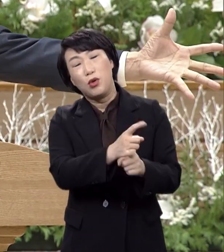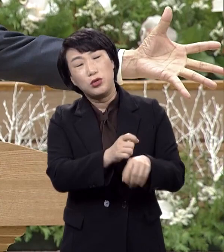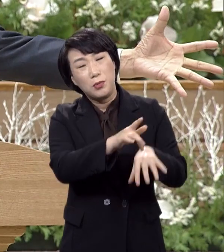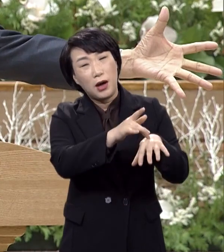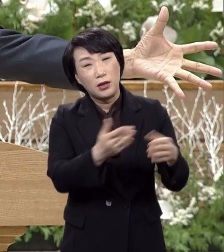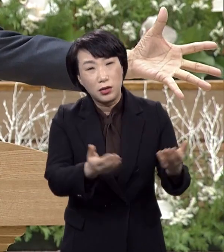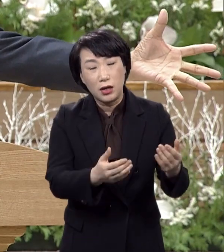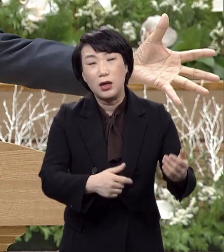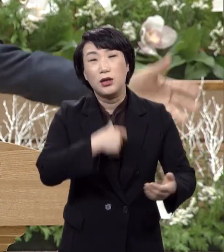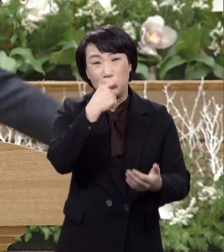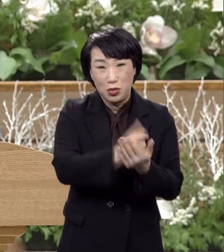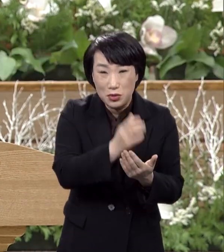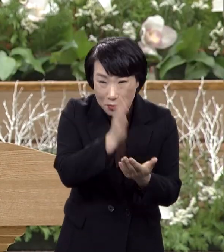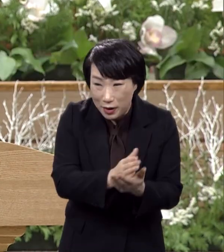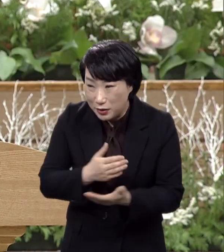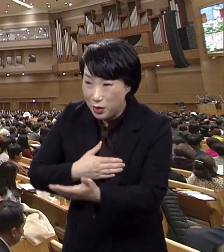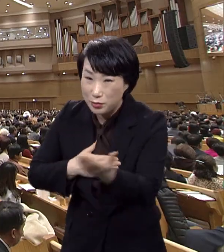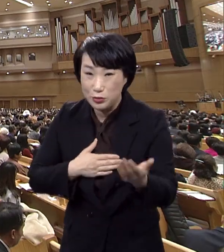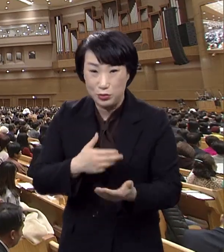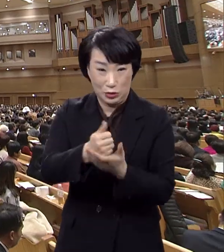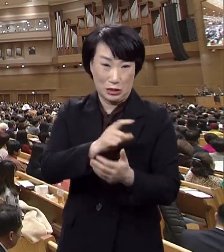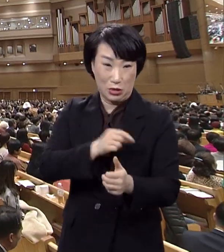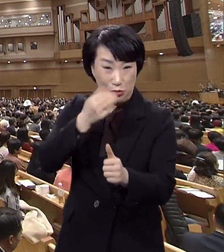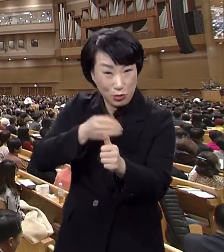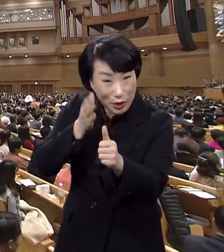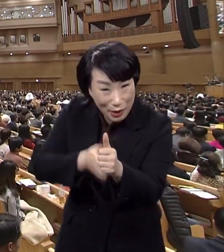원수에게 당하지 말기를 주님의 이름으로 축원합니다.